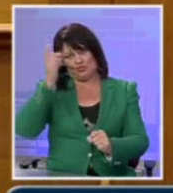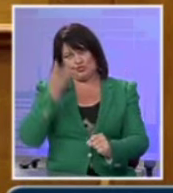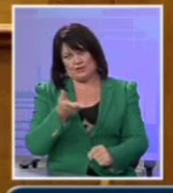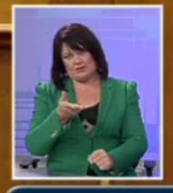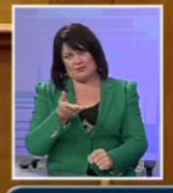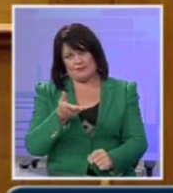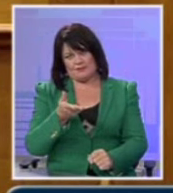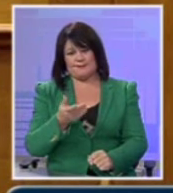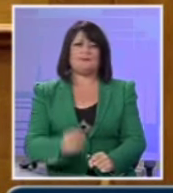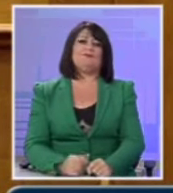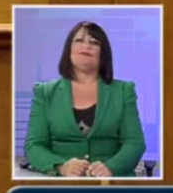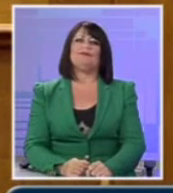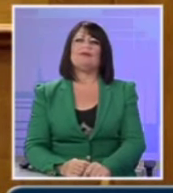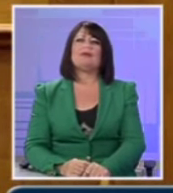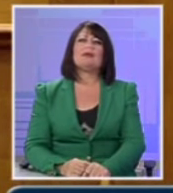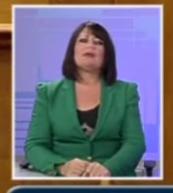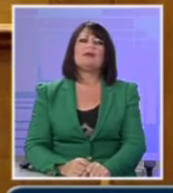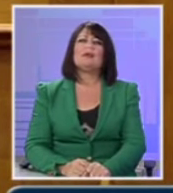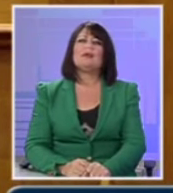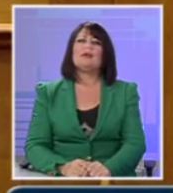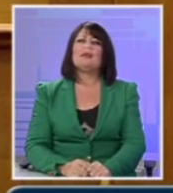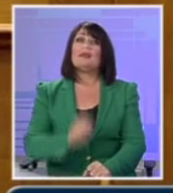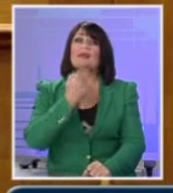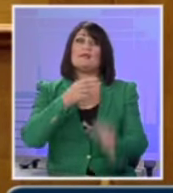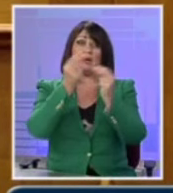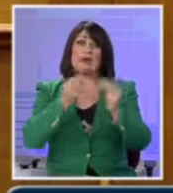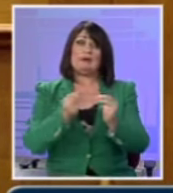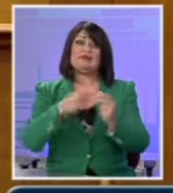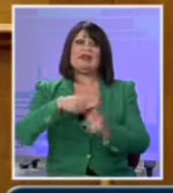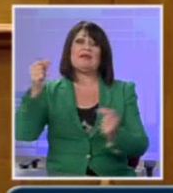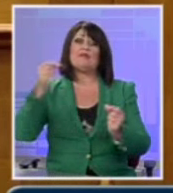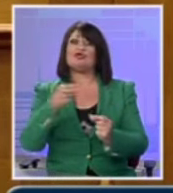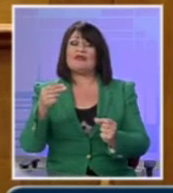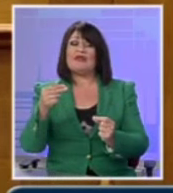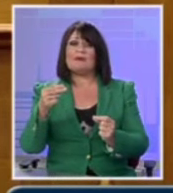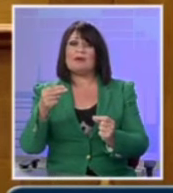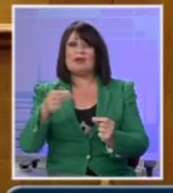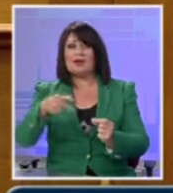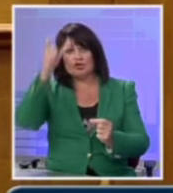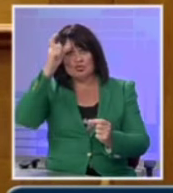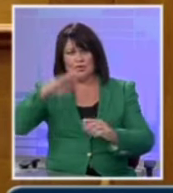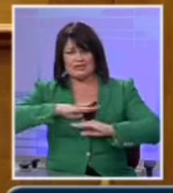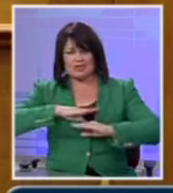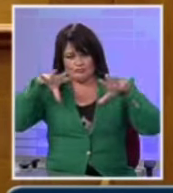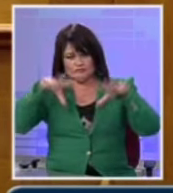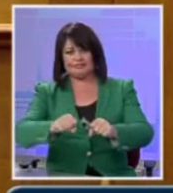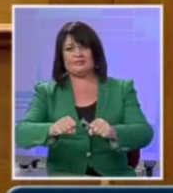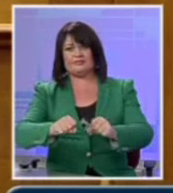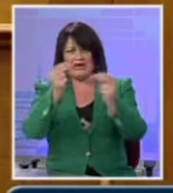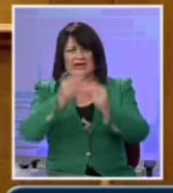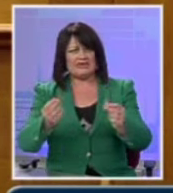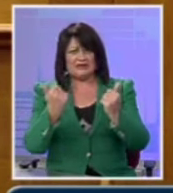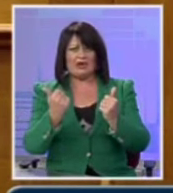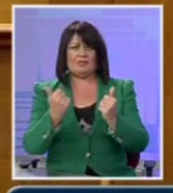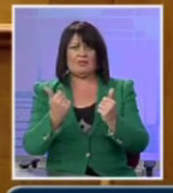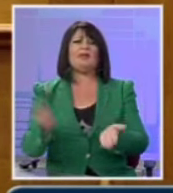να φεύγουν. Δεν μπορεί να υπάρξει λύση για το Κυπριακό με διατήρηση κατοχικών στρατευμάτων. Αυτό δεν θα είναι λύση, θα